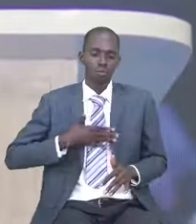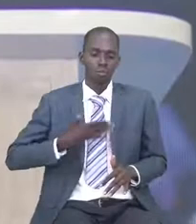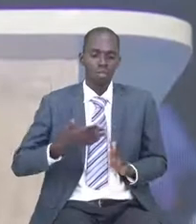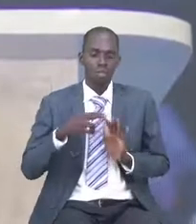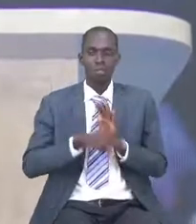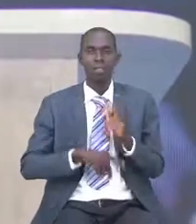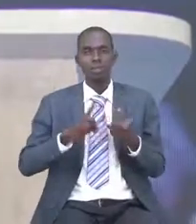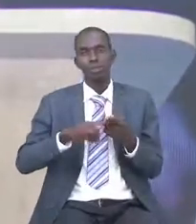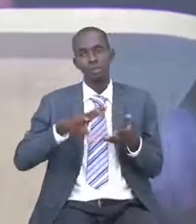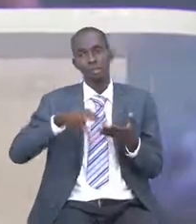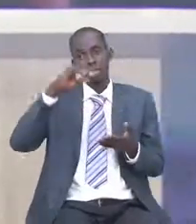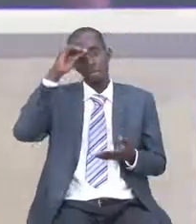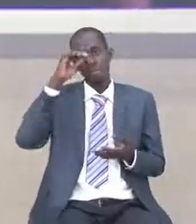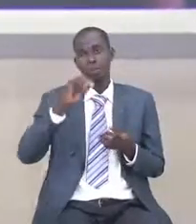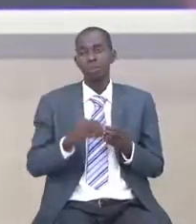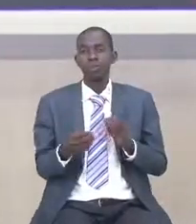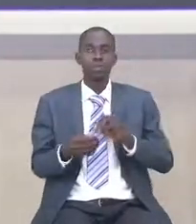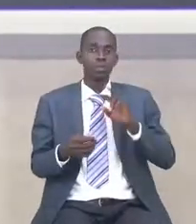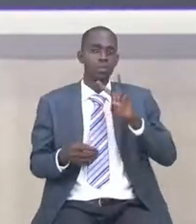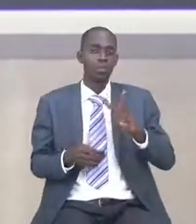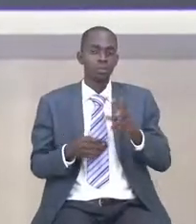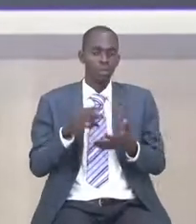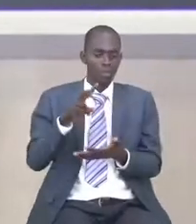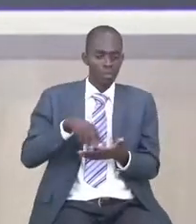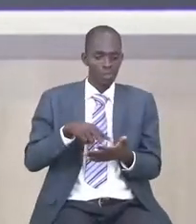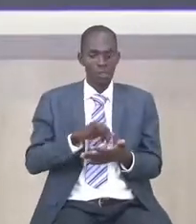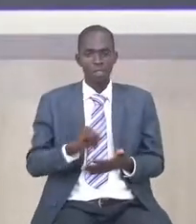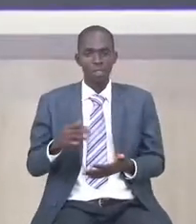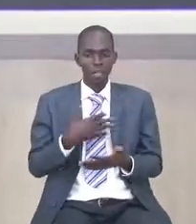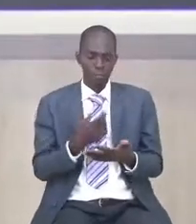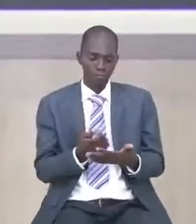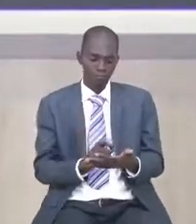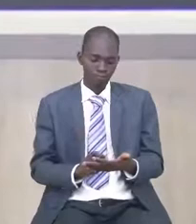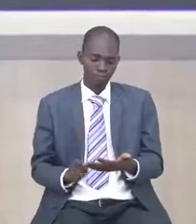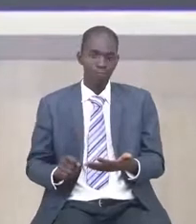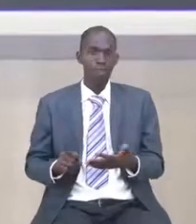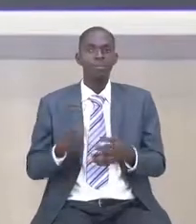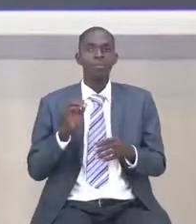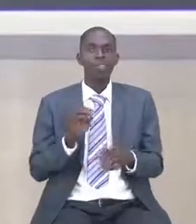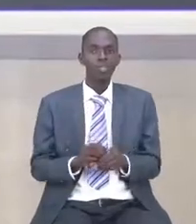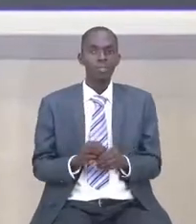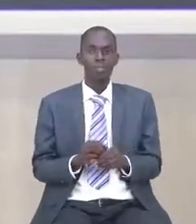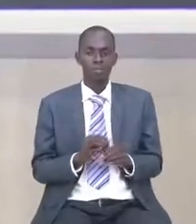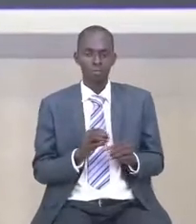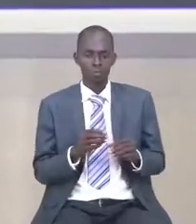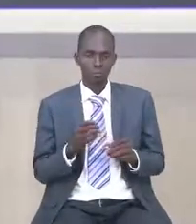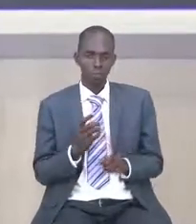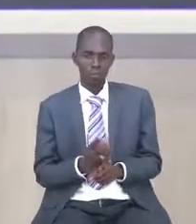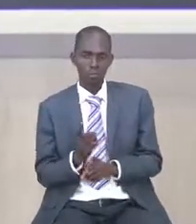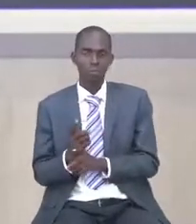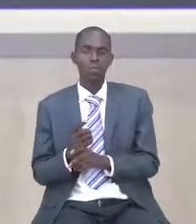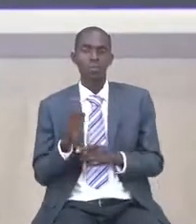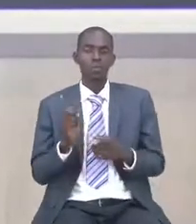La disponibilité et la volonté d'apprendre. Deuxièmement, lire et écrire